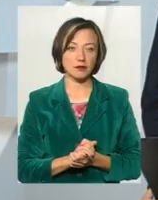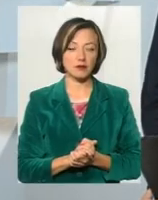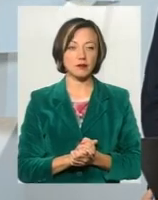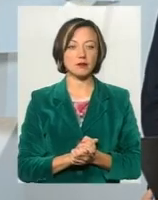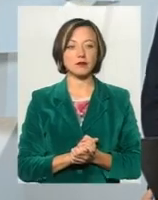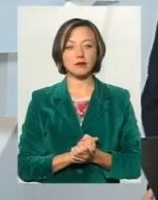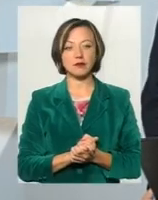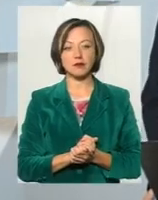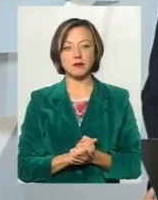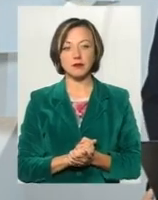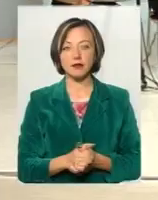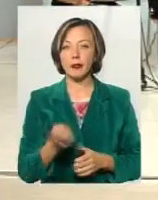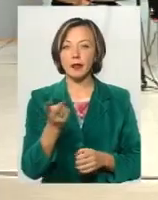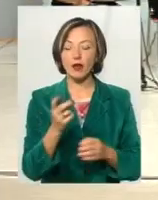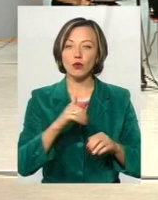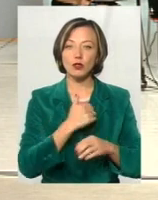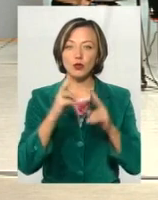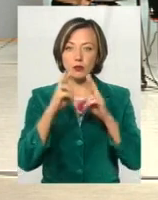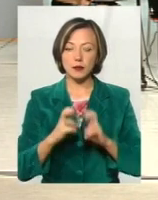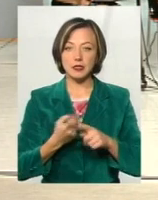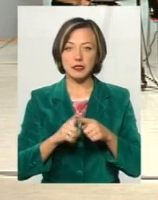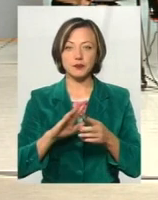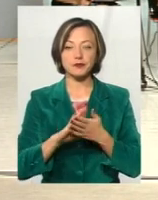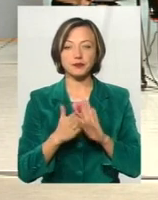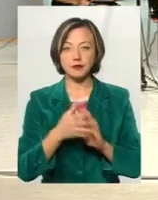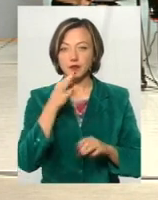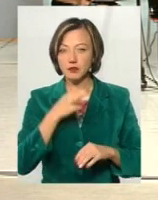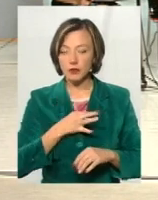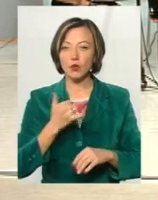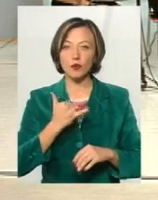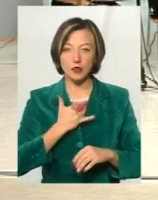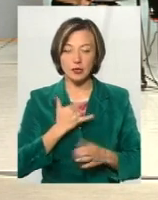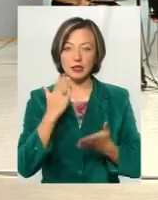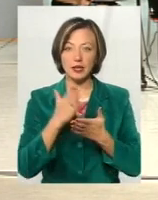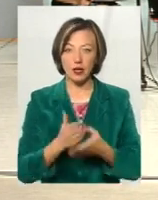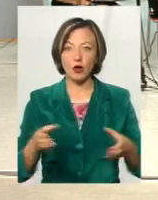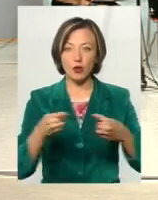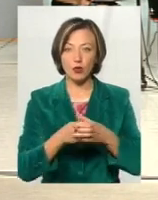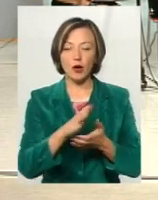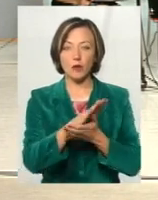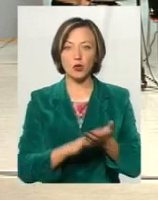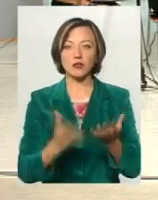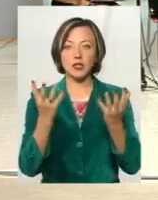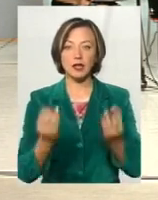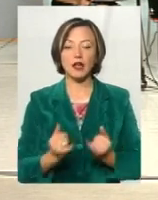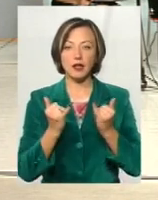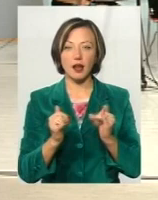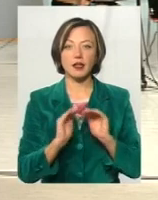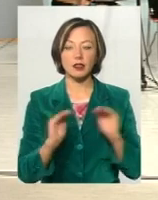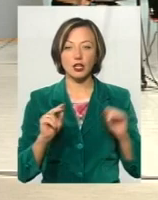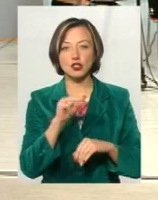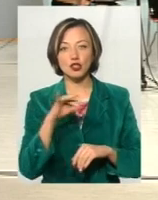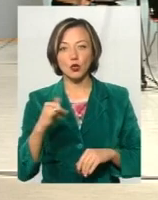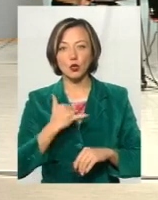Пані Валентина, пані Світлана, хочеться розібрати зараз в цій ситуації. Скажіть, то в нас все ж таки є групи продовженого дня для дітей? Чи в